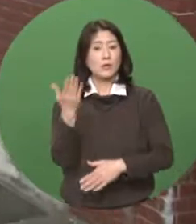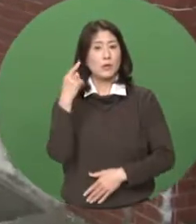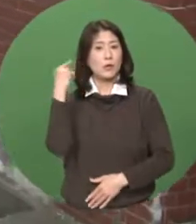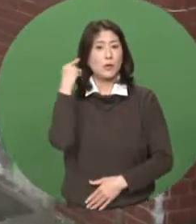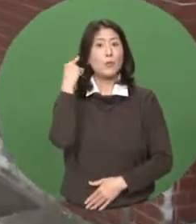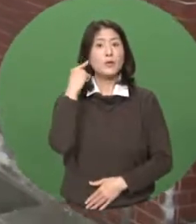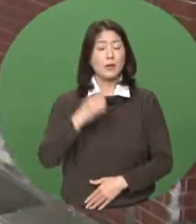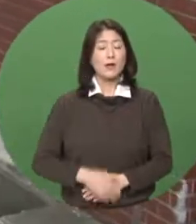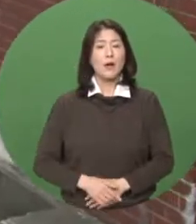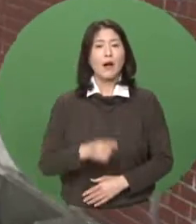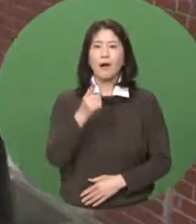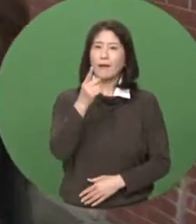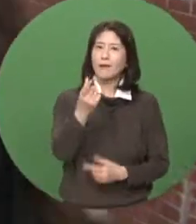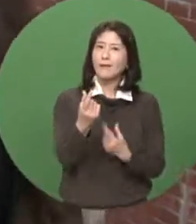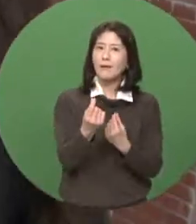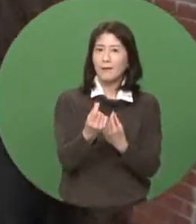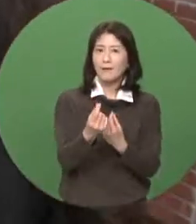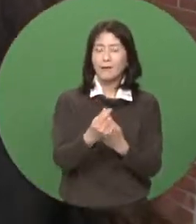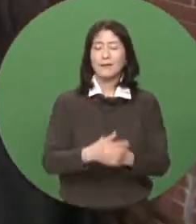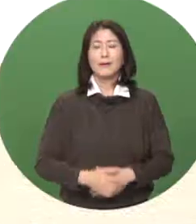ね。あのことちゃいます。